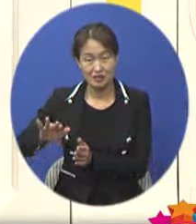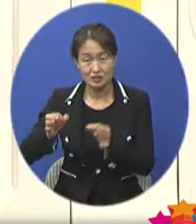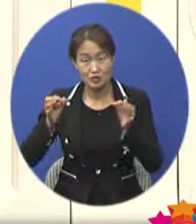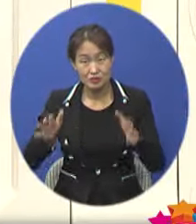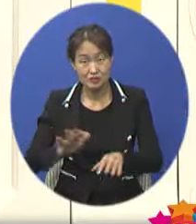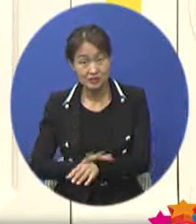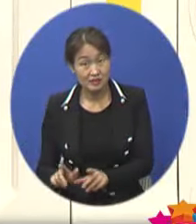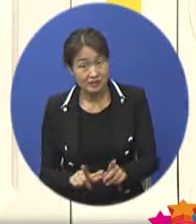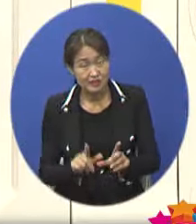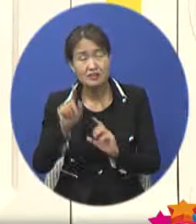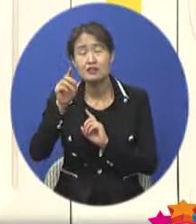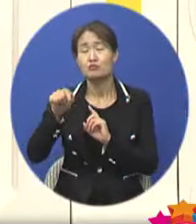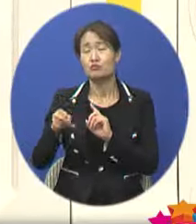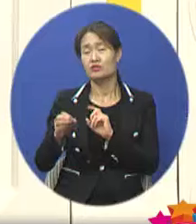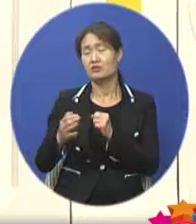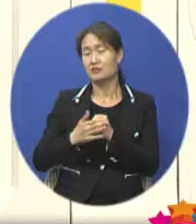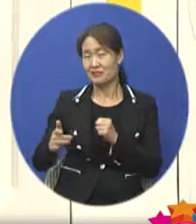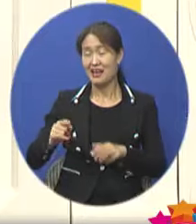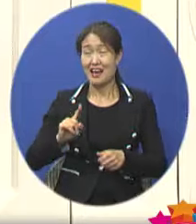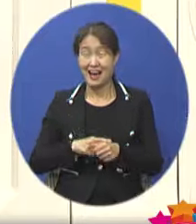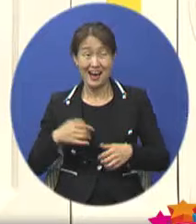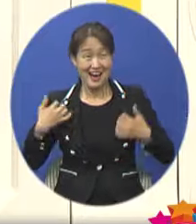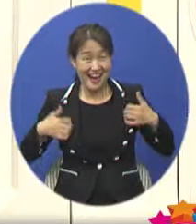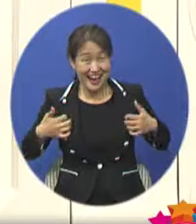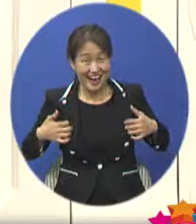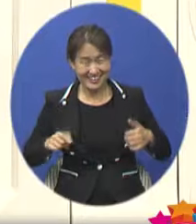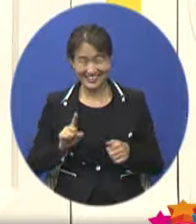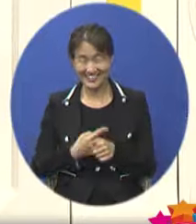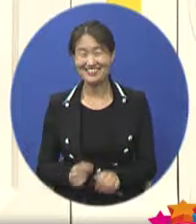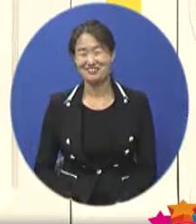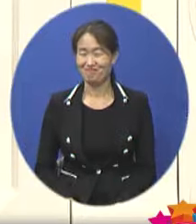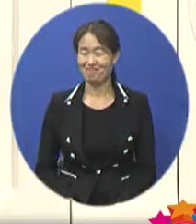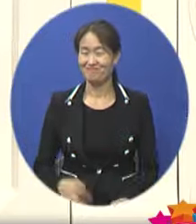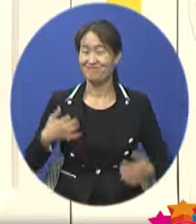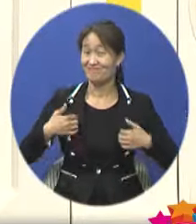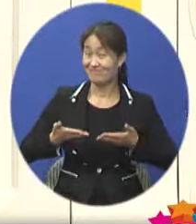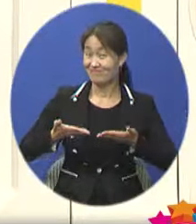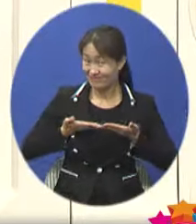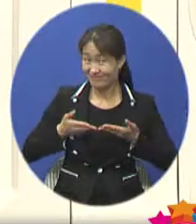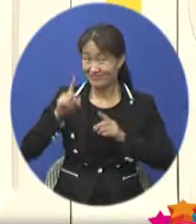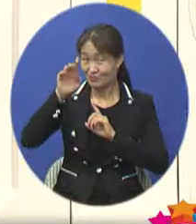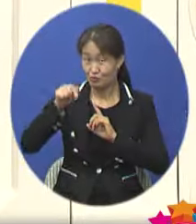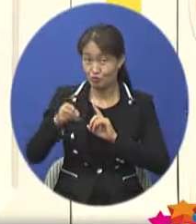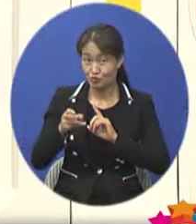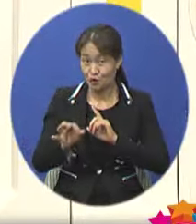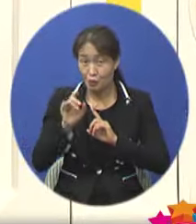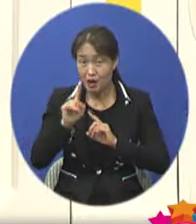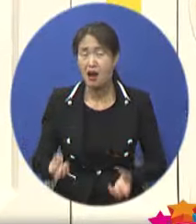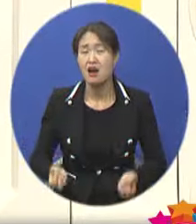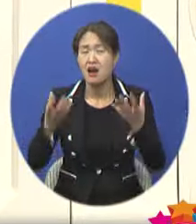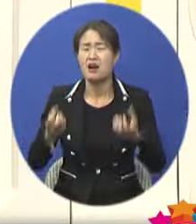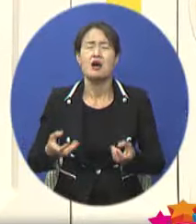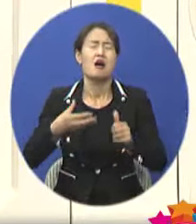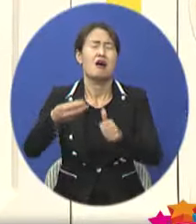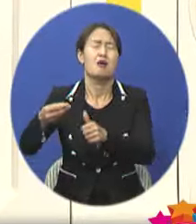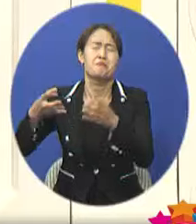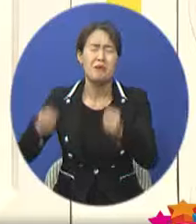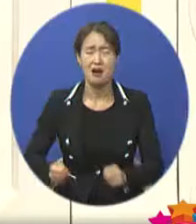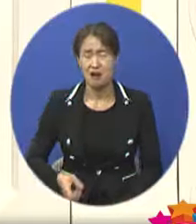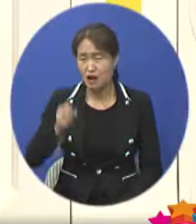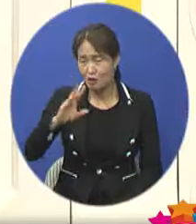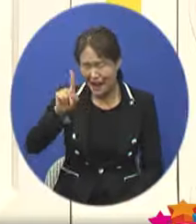예, 이부영 씨 덕분에요. 엔도핀이 팍팍 주잖아요, 이부영 씨가. 이부영 씨는 행사를 이렇게 많이 다녔는데 강주를 한 번도